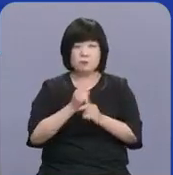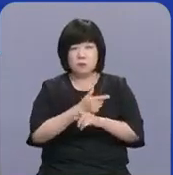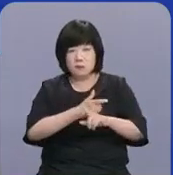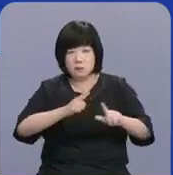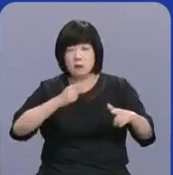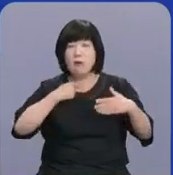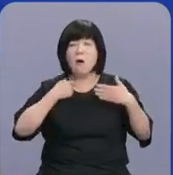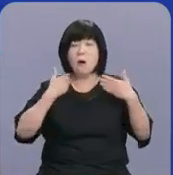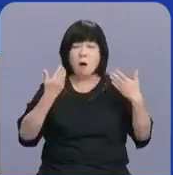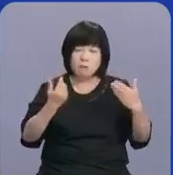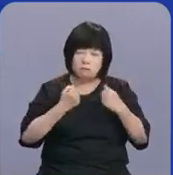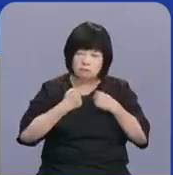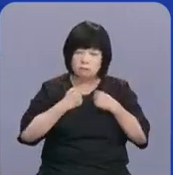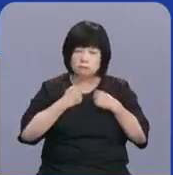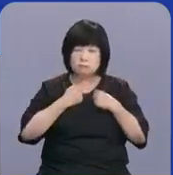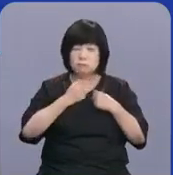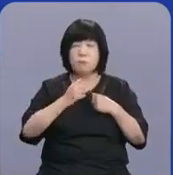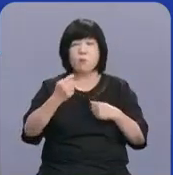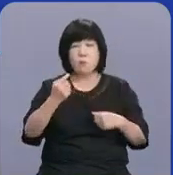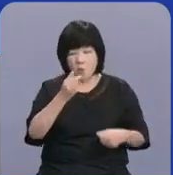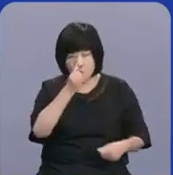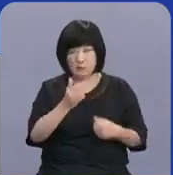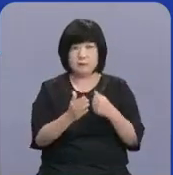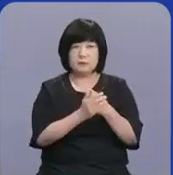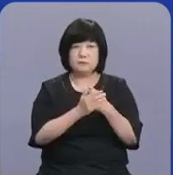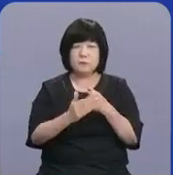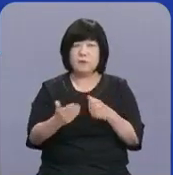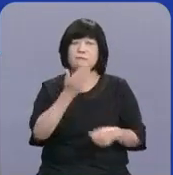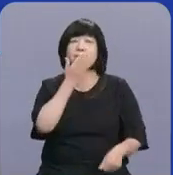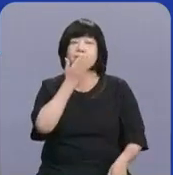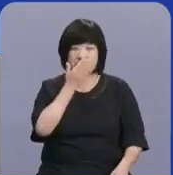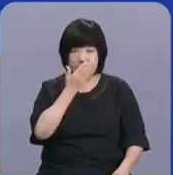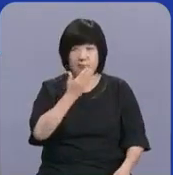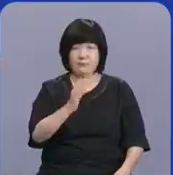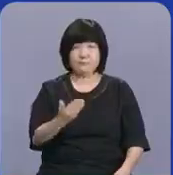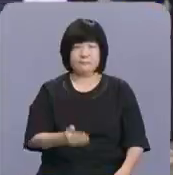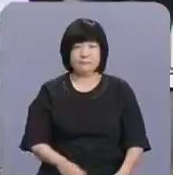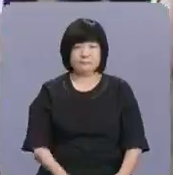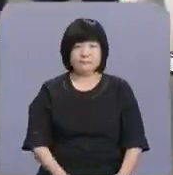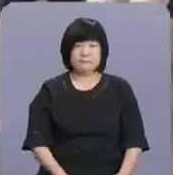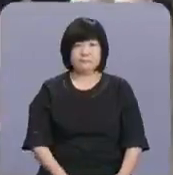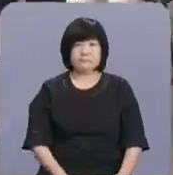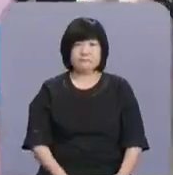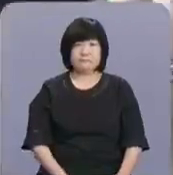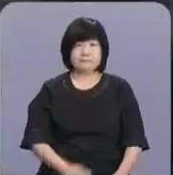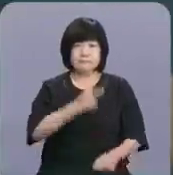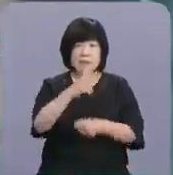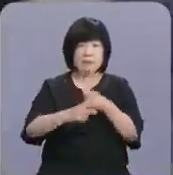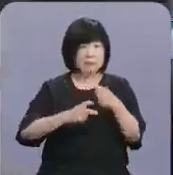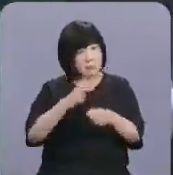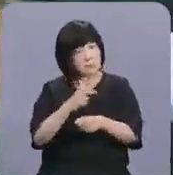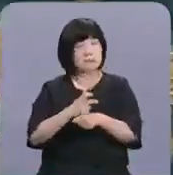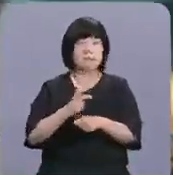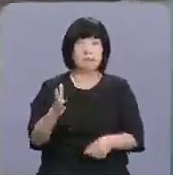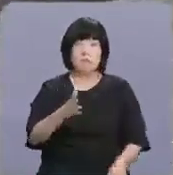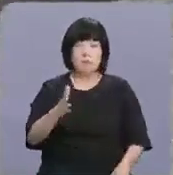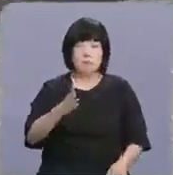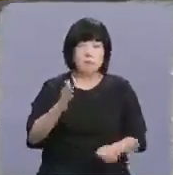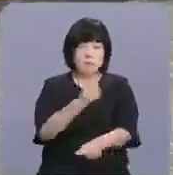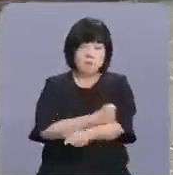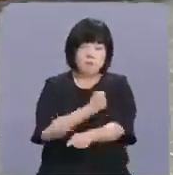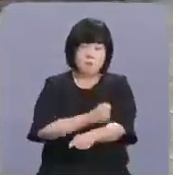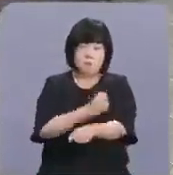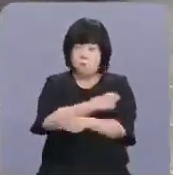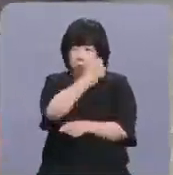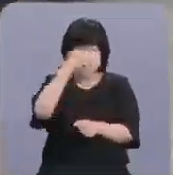참전 용사들의 헌신이 있었기에 가능했던 일이었습니다. 70여 년 만에 공적이 확인된 생존